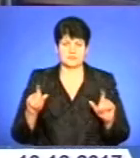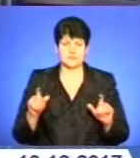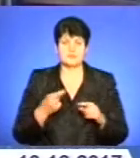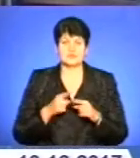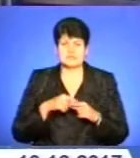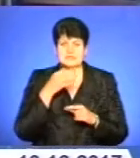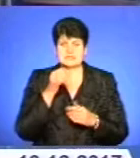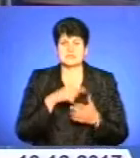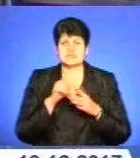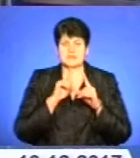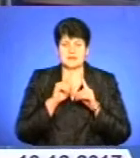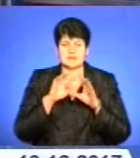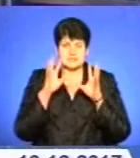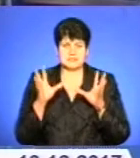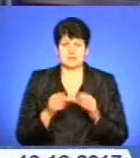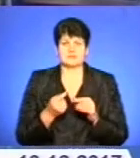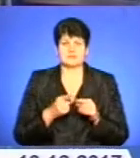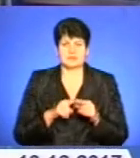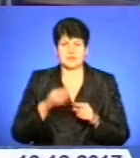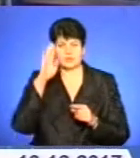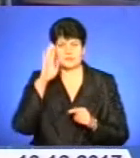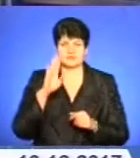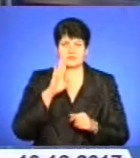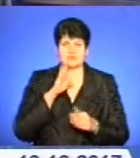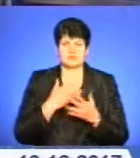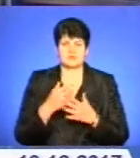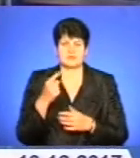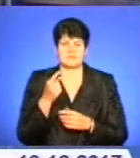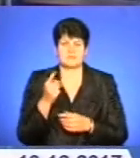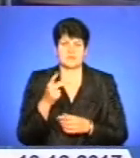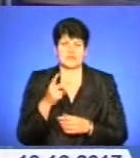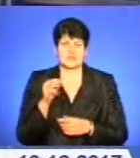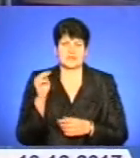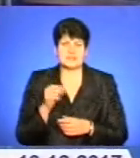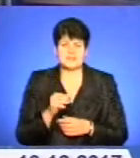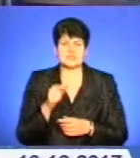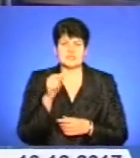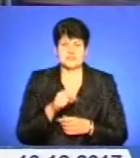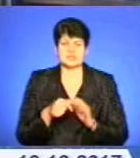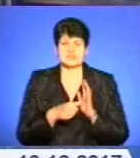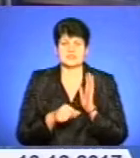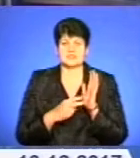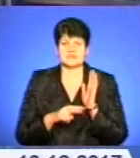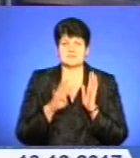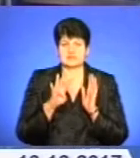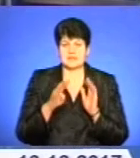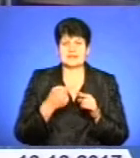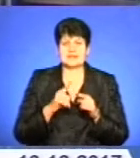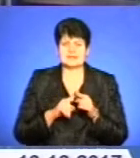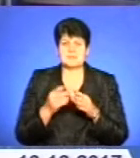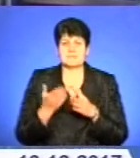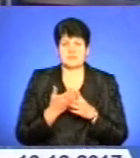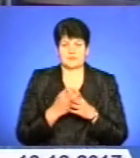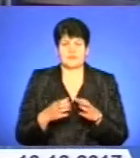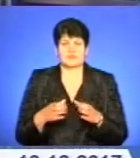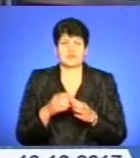повідомили у міській раді. Загалом таких хлопчиків і дівчаток більш ніж 1500. З них 674 – це пільговики, тому